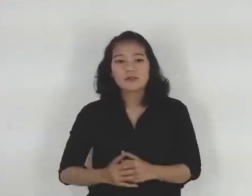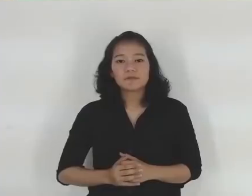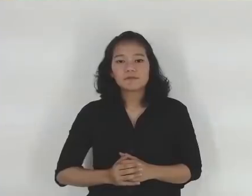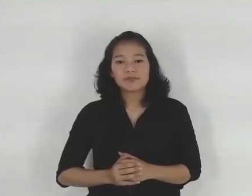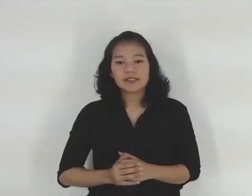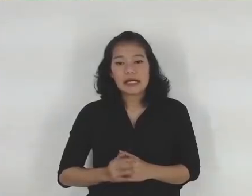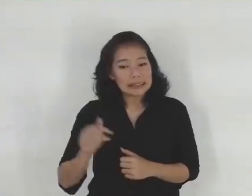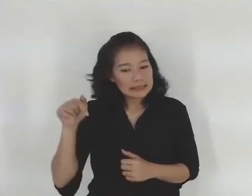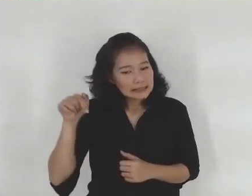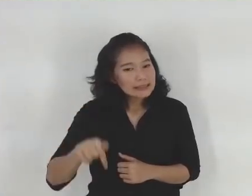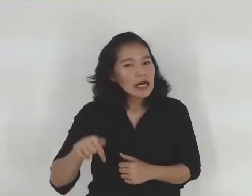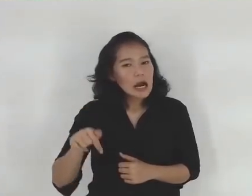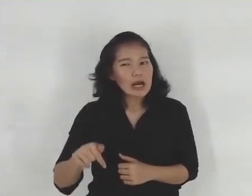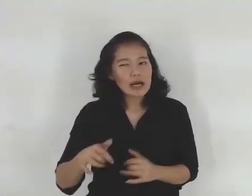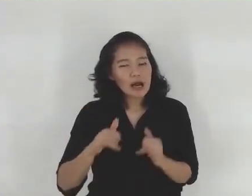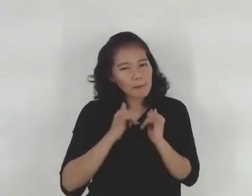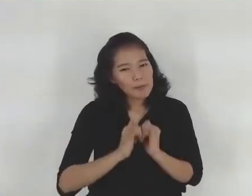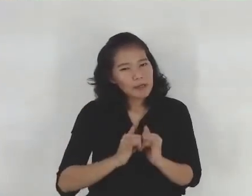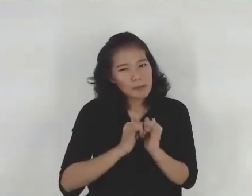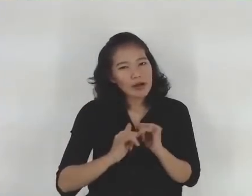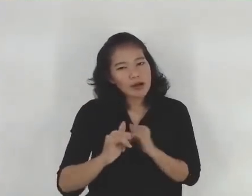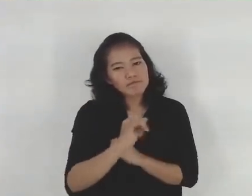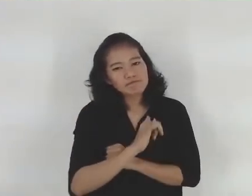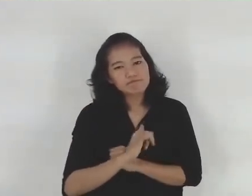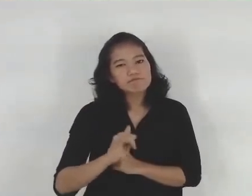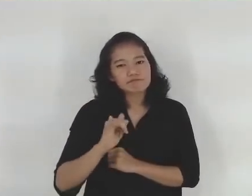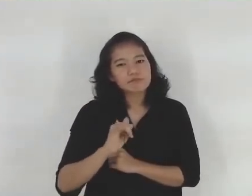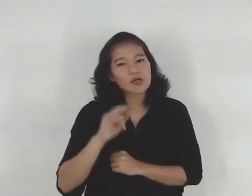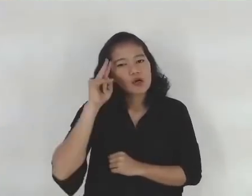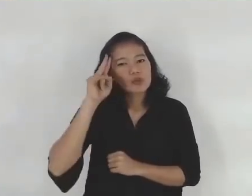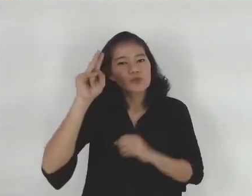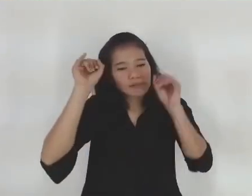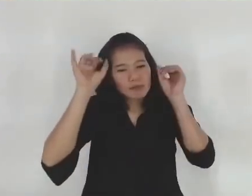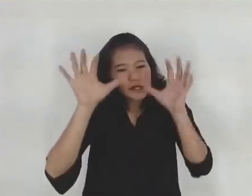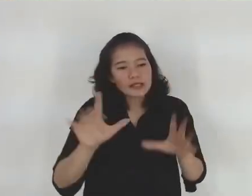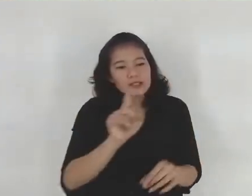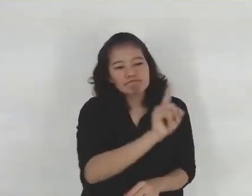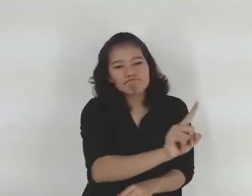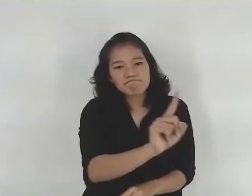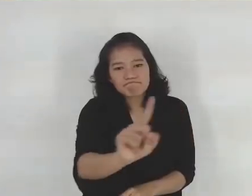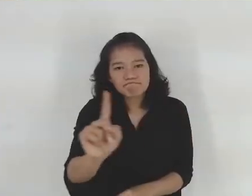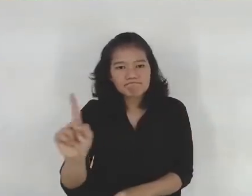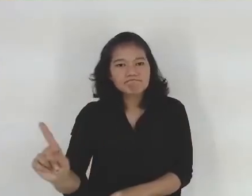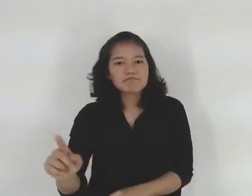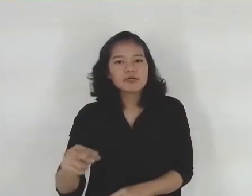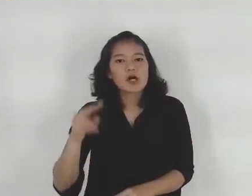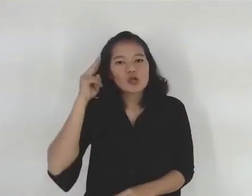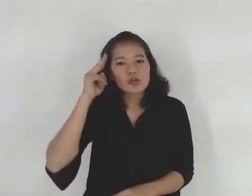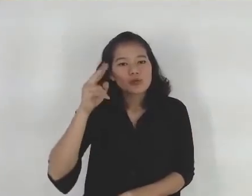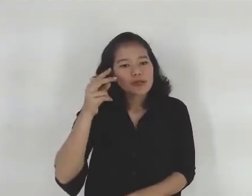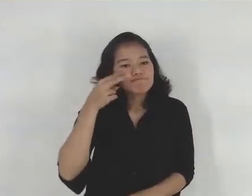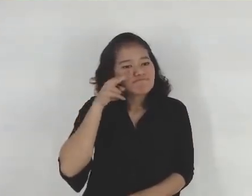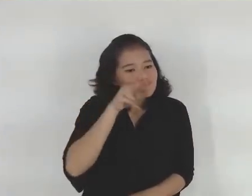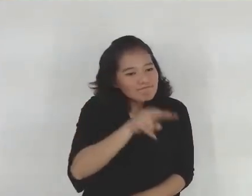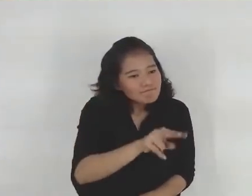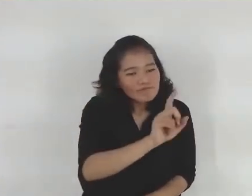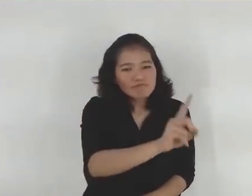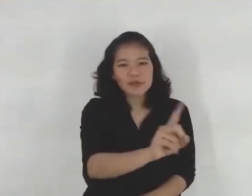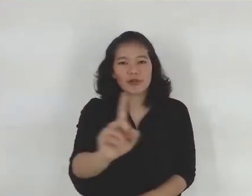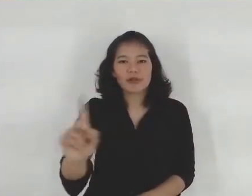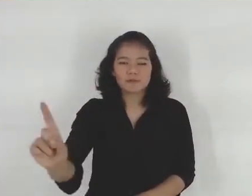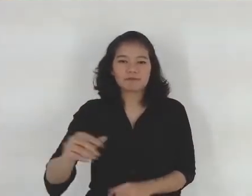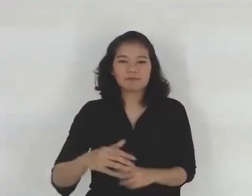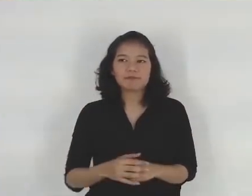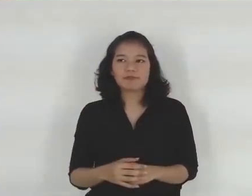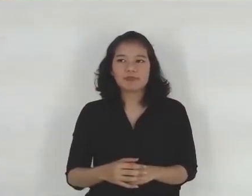pada saat ini juga sedang beribadah engkau berkati pribadi tiap pribadi engkau tilik pribadi tiap pribadi ya